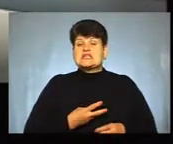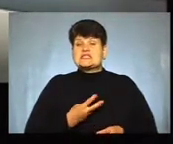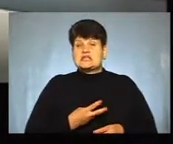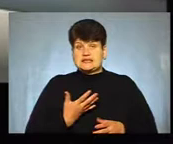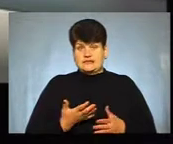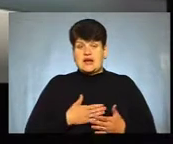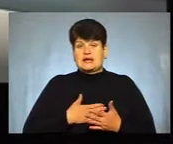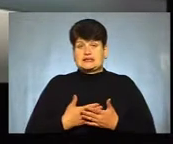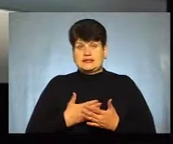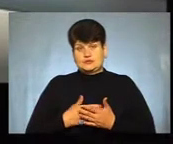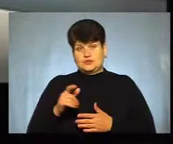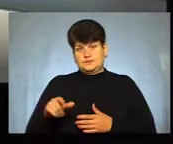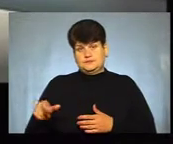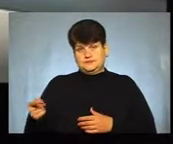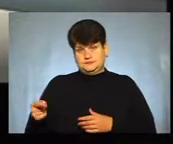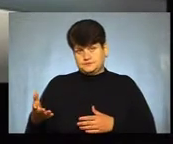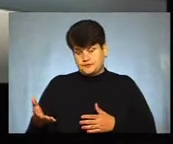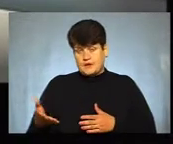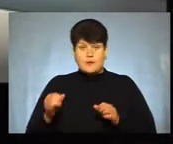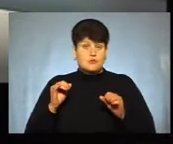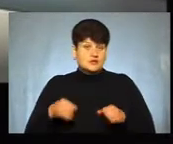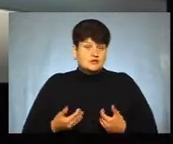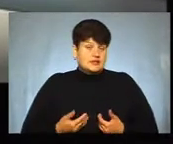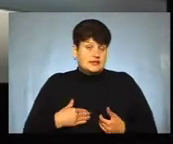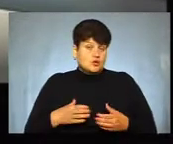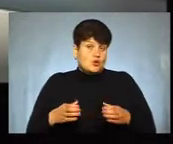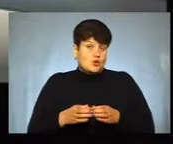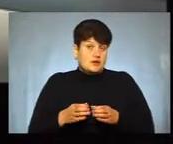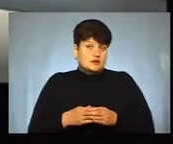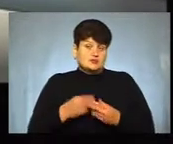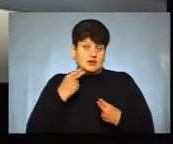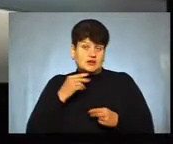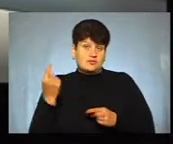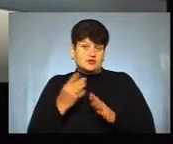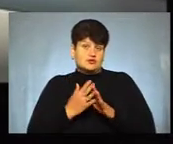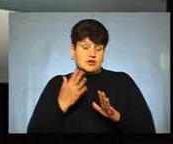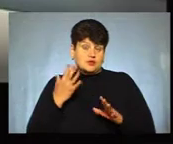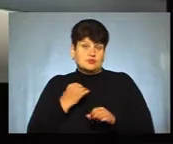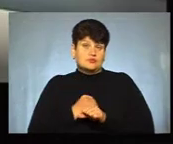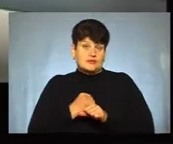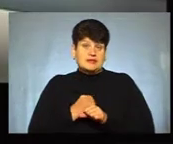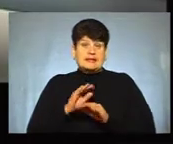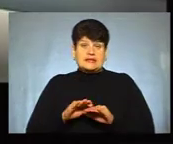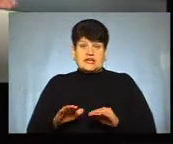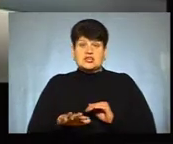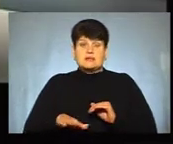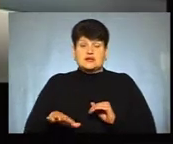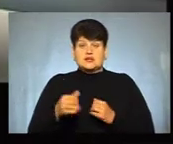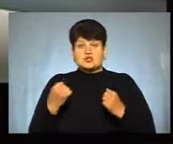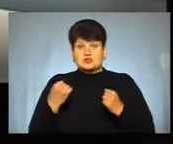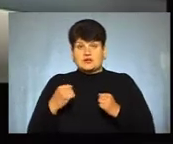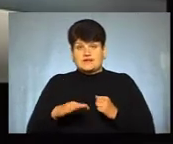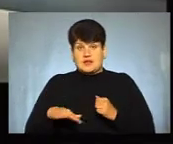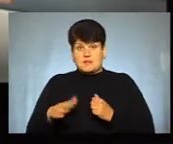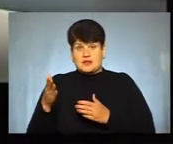активності самих мешканців Тернополя. Можливо, жителі нашої громади вважають, що доцільніше в першу чергу облаштувати саме дитячі майданчик чи спортивний